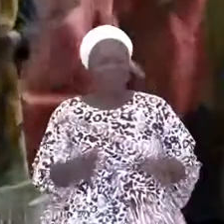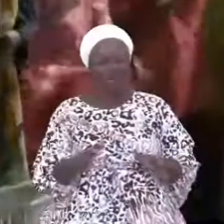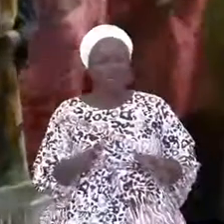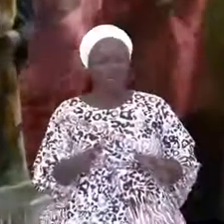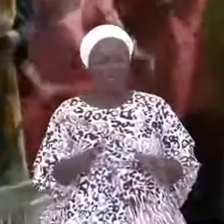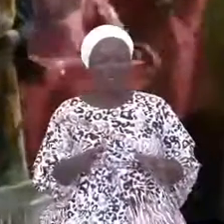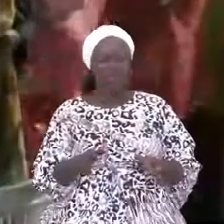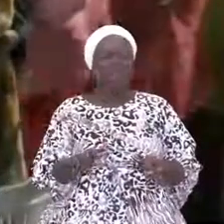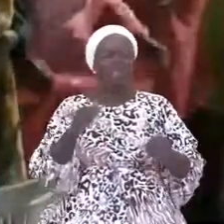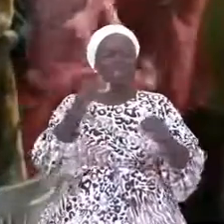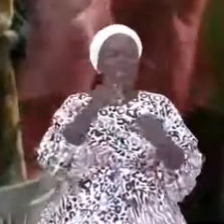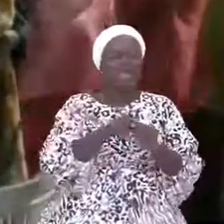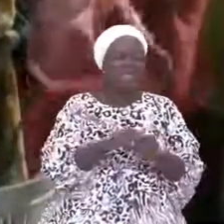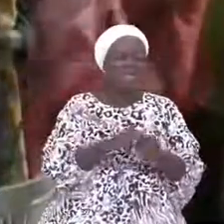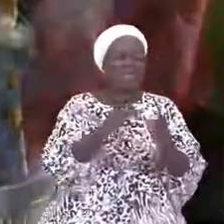C'est fait.